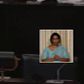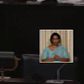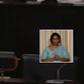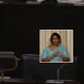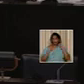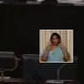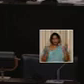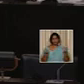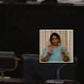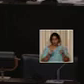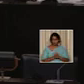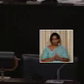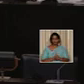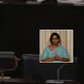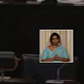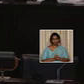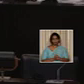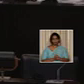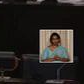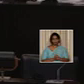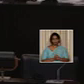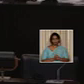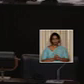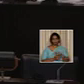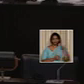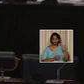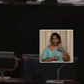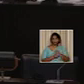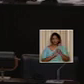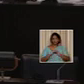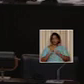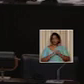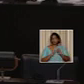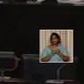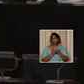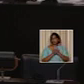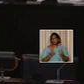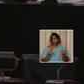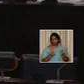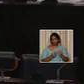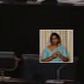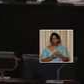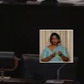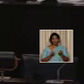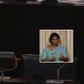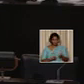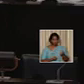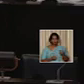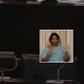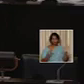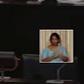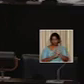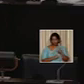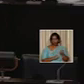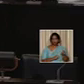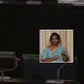प्रमाणवात्या दैनट इलाक प्रश्न ये सन्दहा रजय गणलबन मुनवाद ये मदिपाड़ संपूर्ण क्रीम